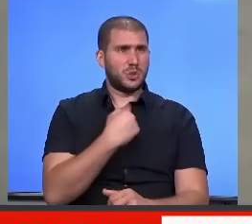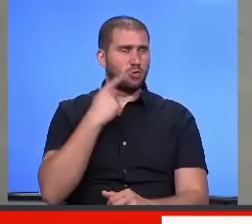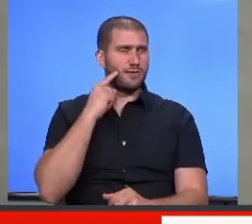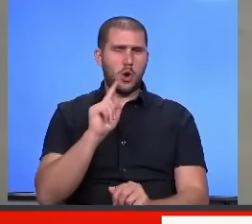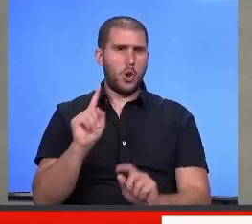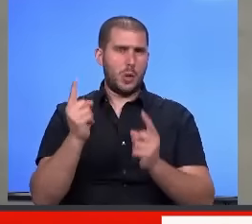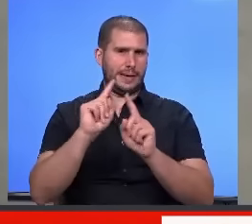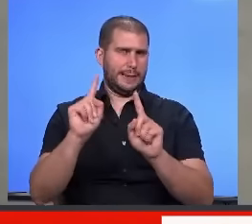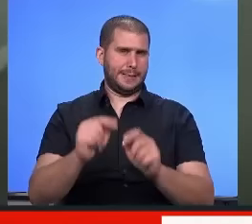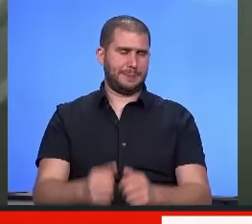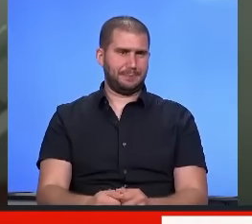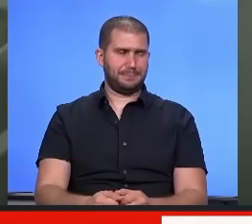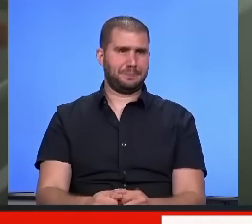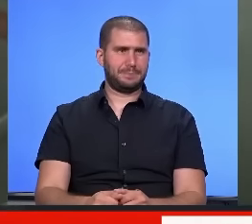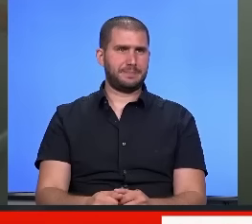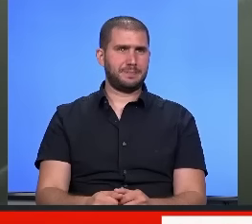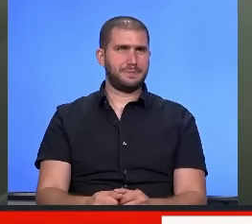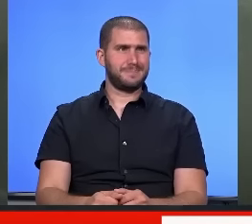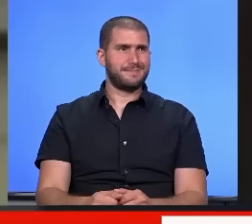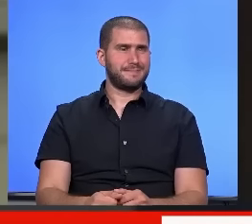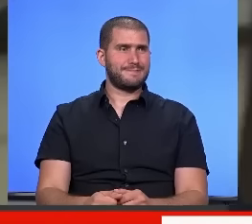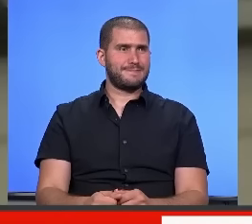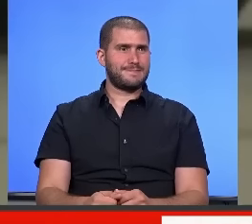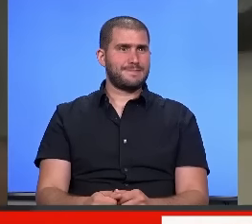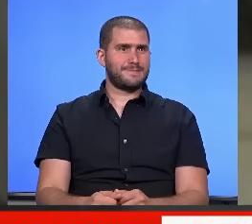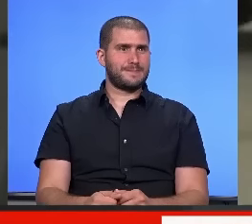هذا لن يحدث.